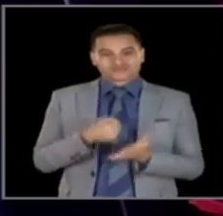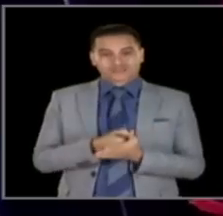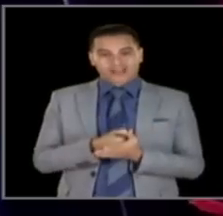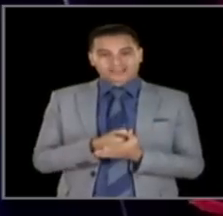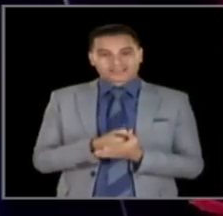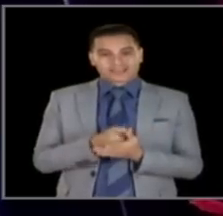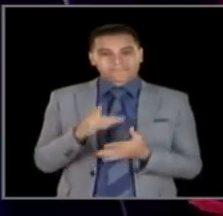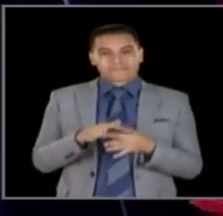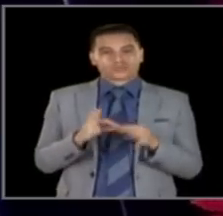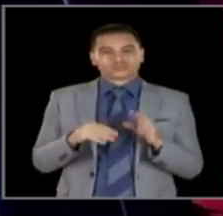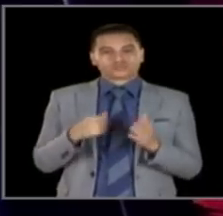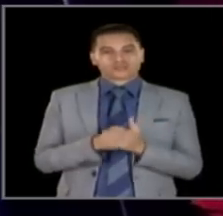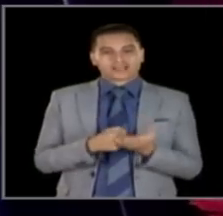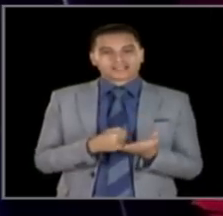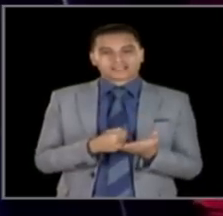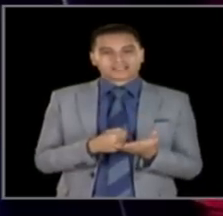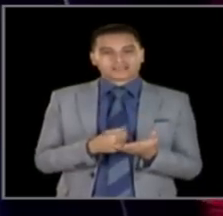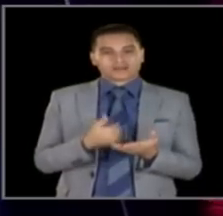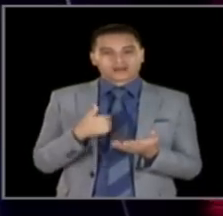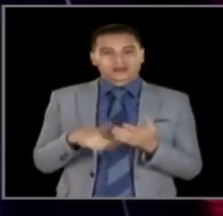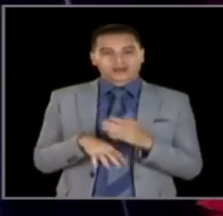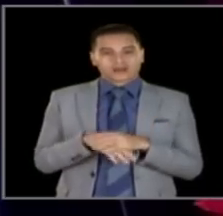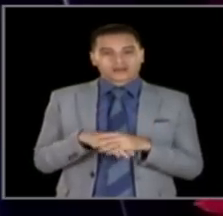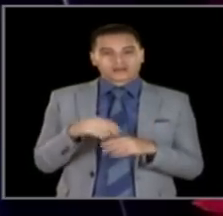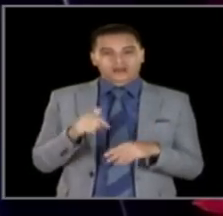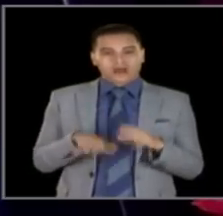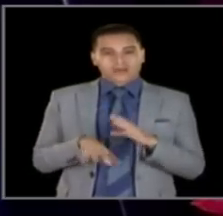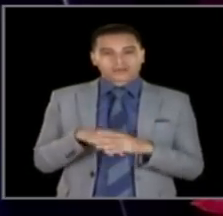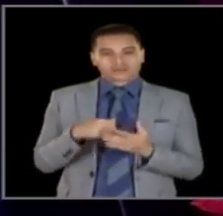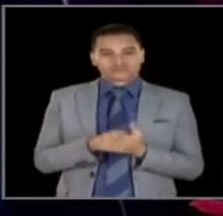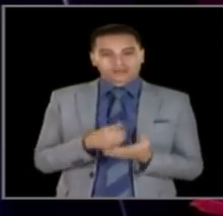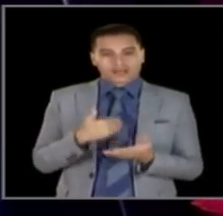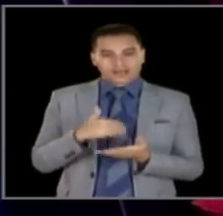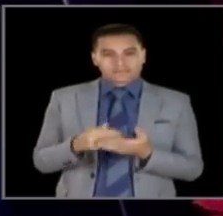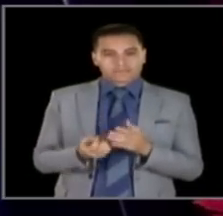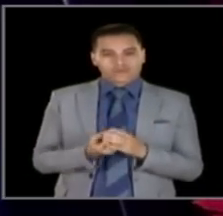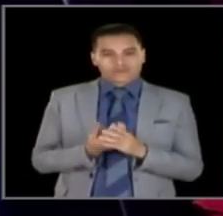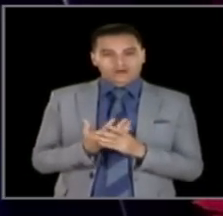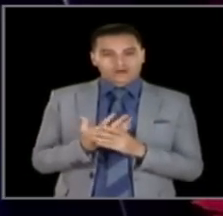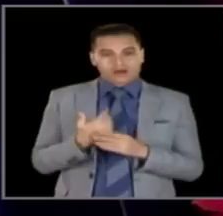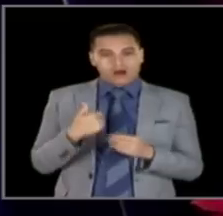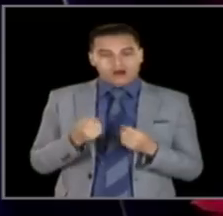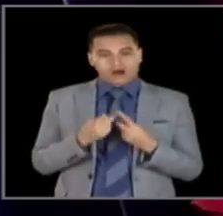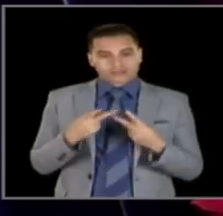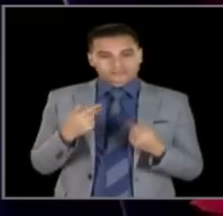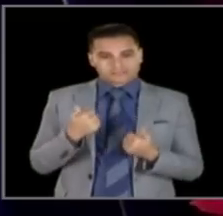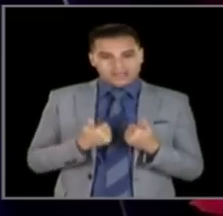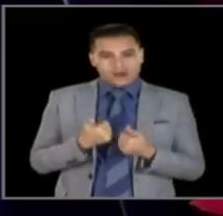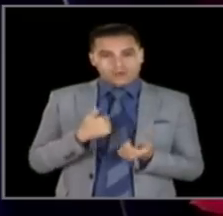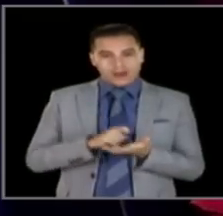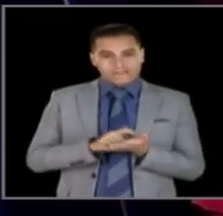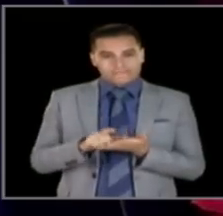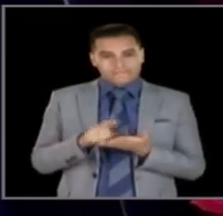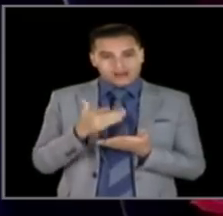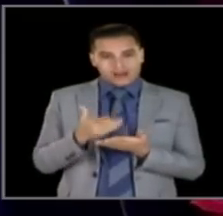تقدير. ايه حكايتها شهادة التقدير دي؟ هو حكاية ان انا اجي هنا، جت فجأة ان انا خلصت امتحاناتي وبعدت